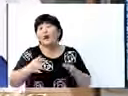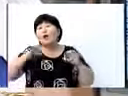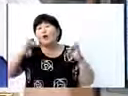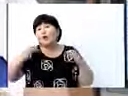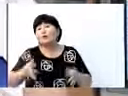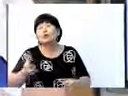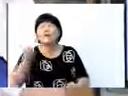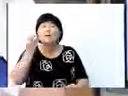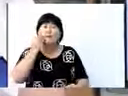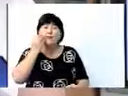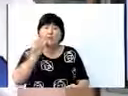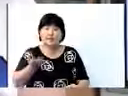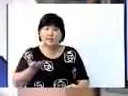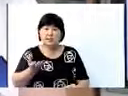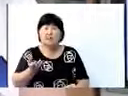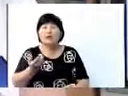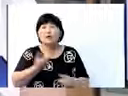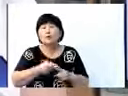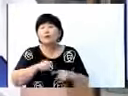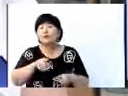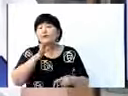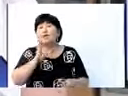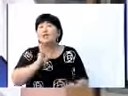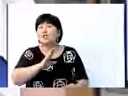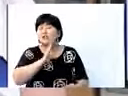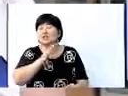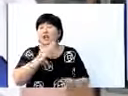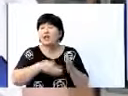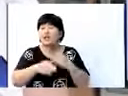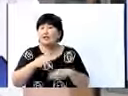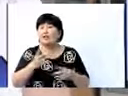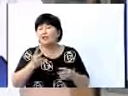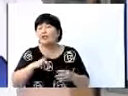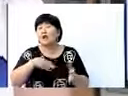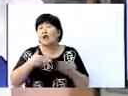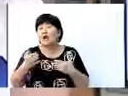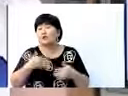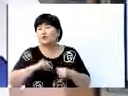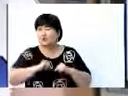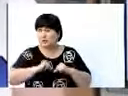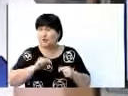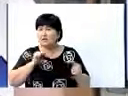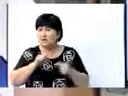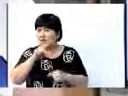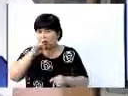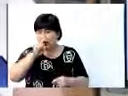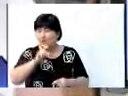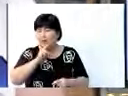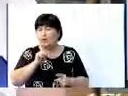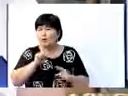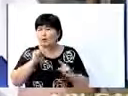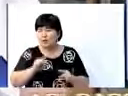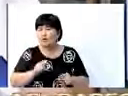случившейся беременности, но в то же время и женщины с инвалидностью иногда относятся агрессивно, не понимая, что